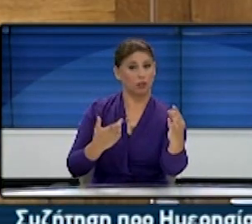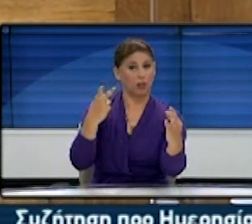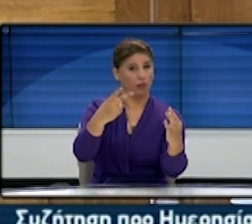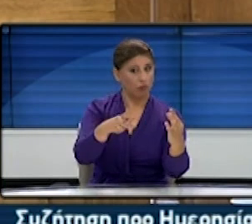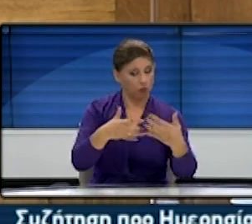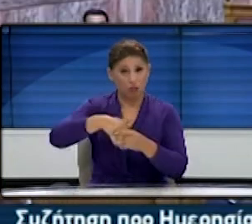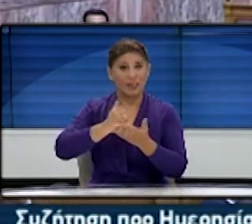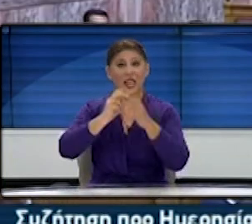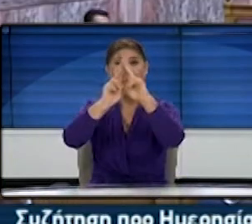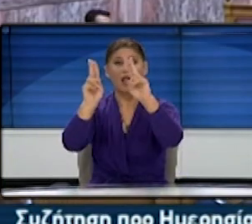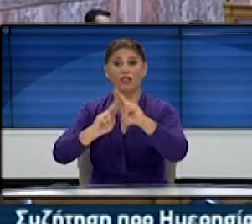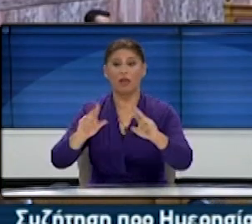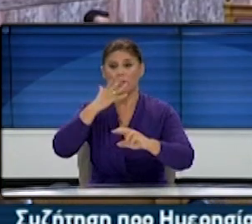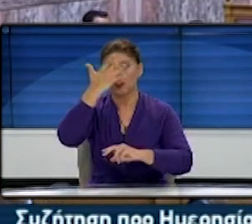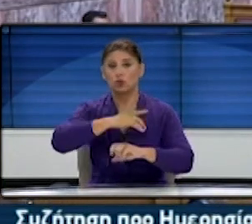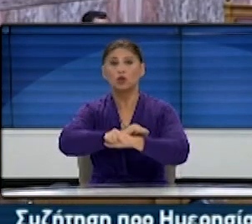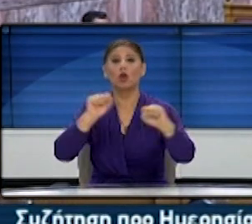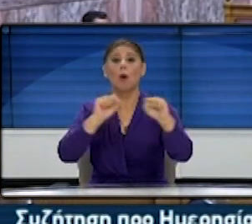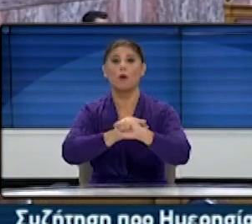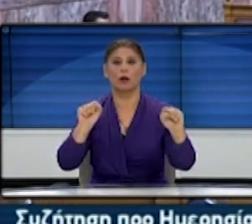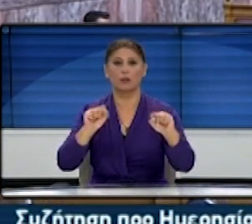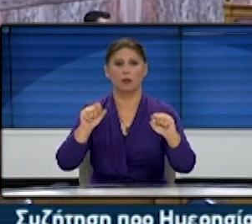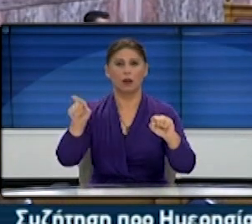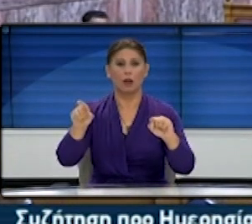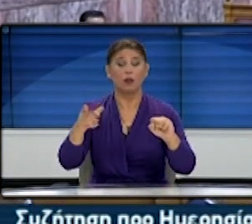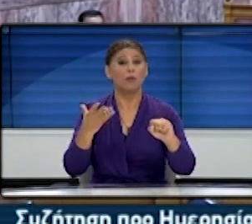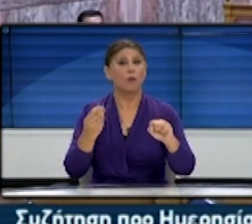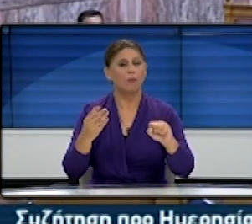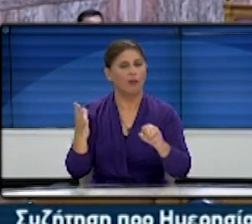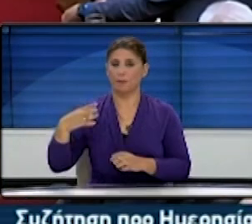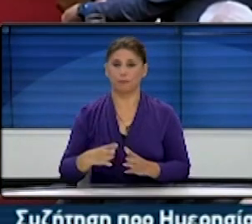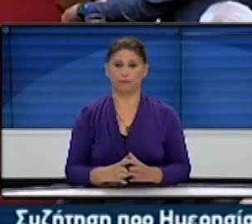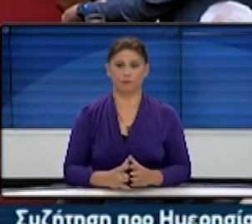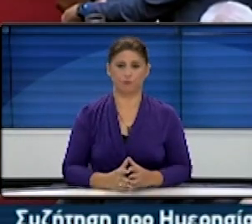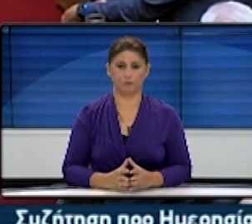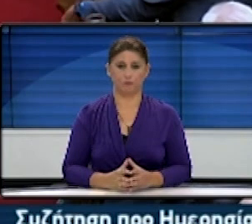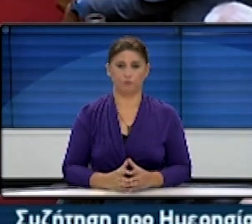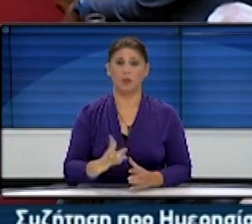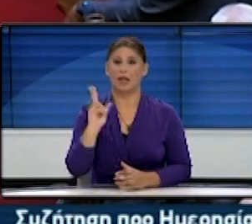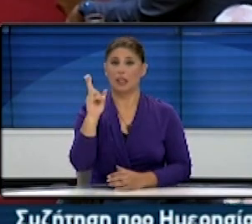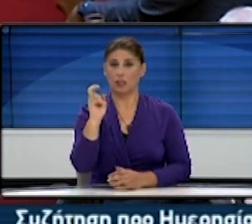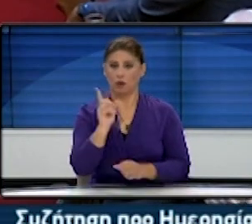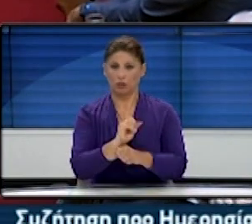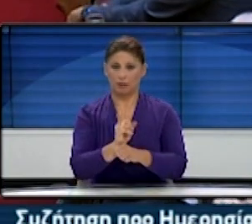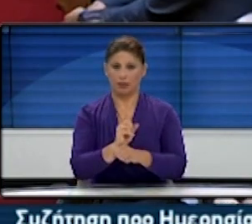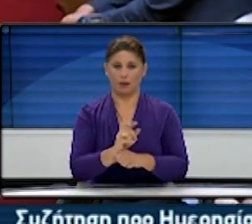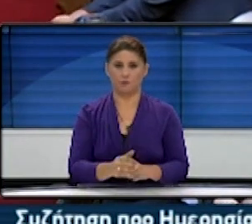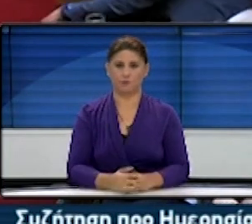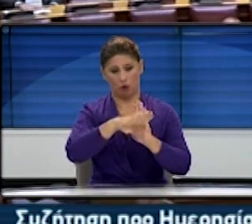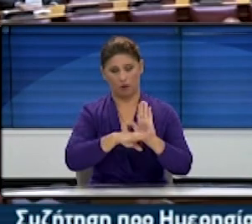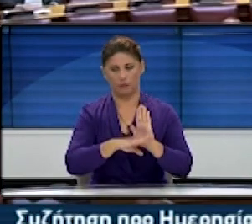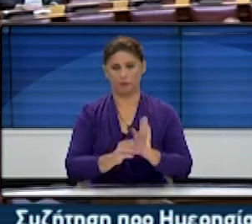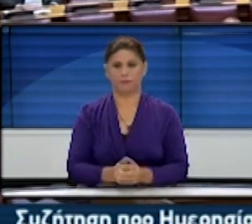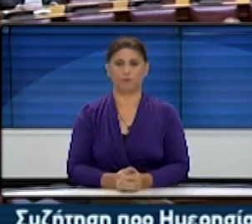πάρει το μέλλον στα χέρια του. Εμείς θεωρούμε λοιπόν ότι δίνουμε μία μάχη, θα είμαστε πρώτο κόμμα, δίνουμε μία μάχη για να